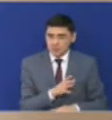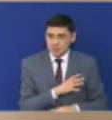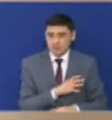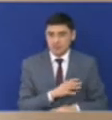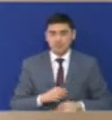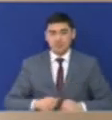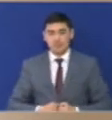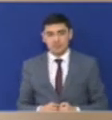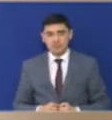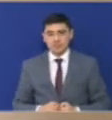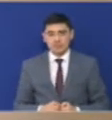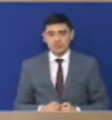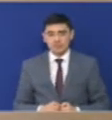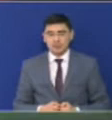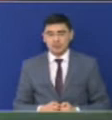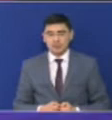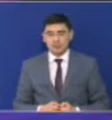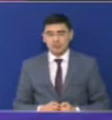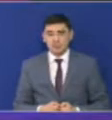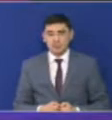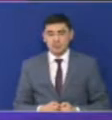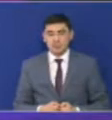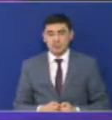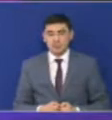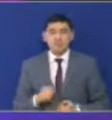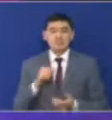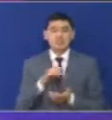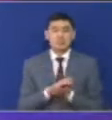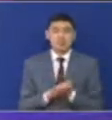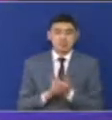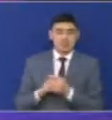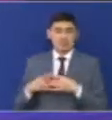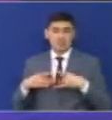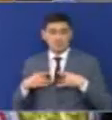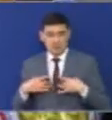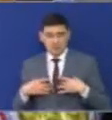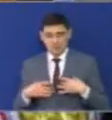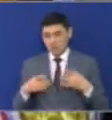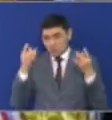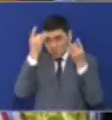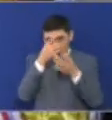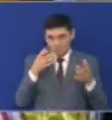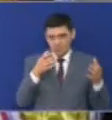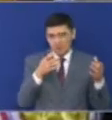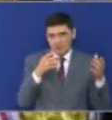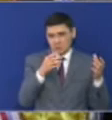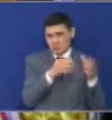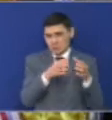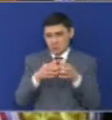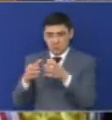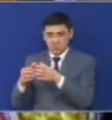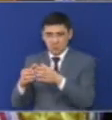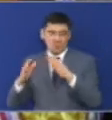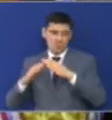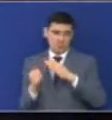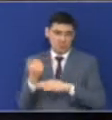приняла все под своим единым шанараком. В ходе праздничного мероприятия представители этнокультурных объединений Дома дружбы,